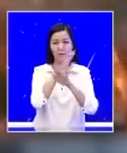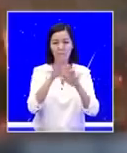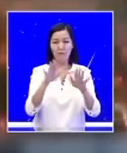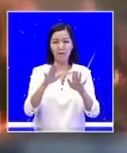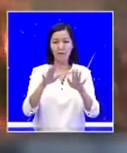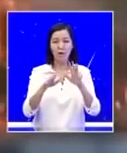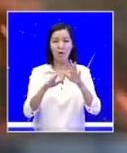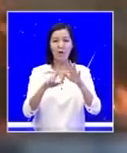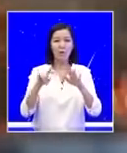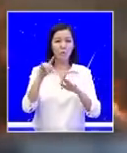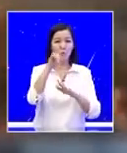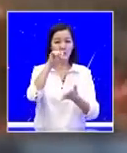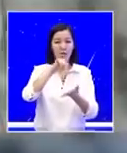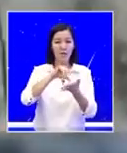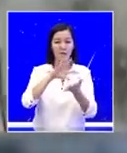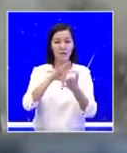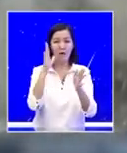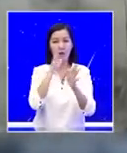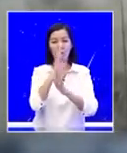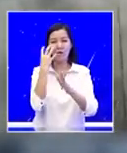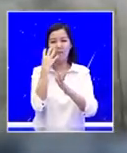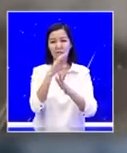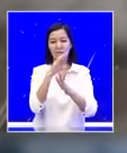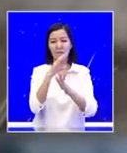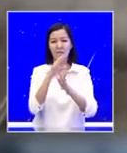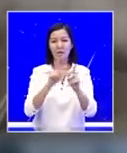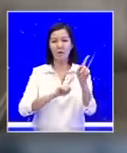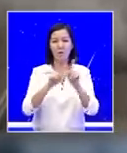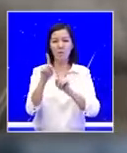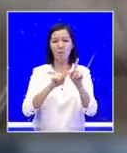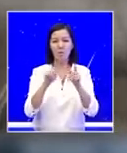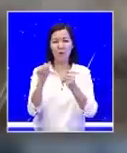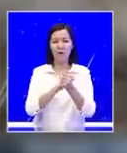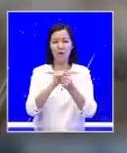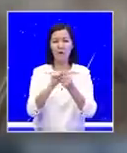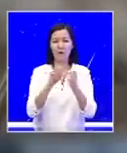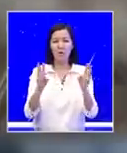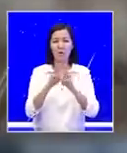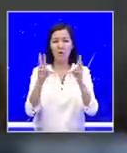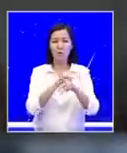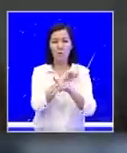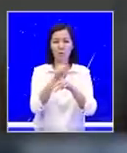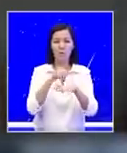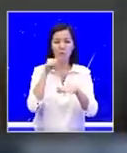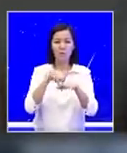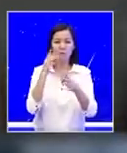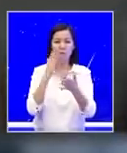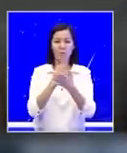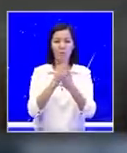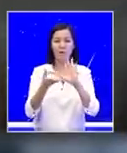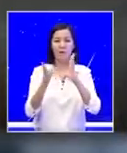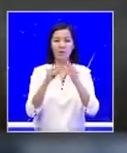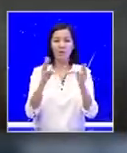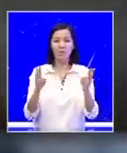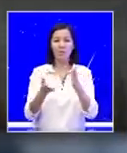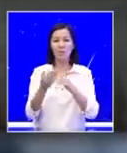шахта жұмылдырылған. Алайда ауа райының ыстықтығы мен қураған ағаштар өрттің одан әрі өршуіне себеп болып тұр. Жалпы өткен